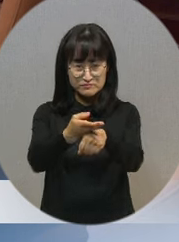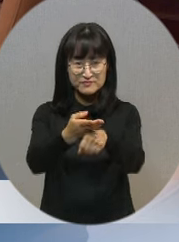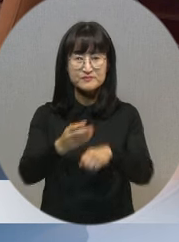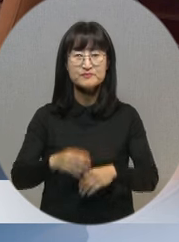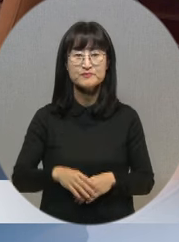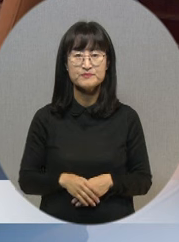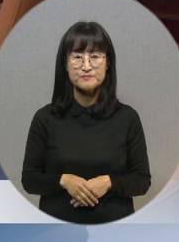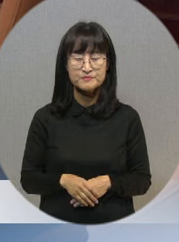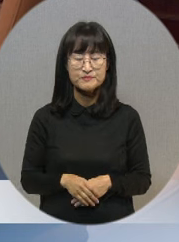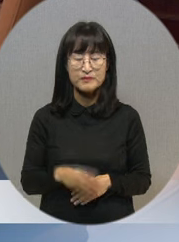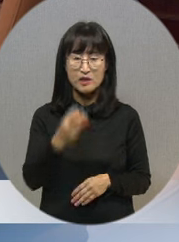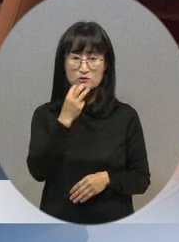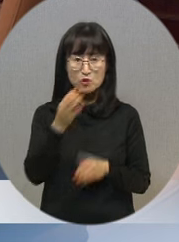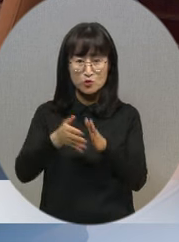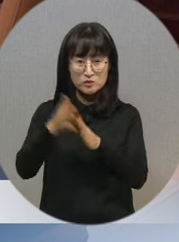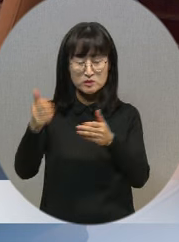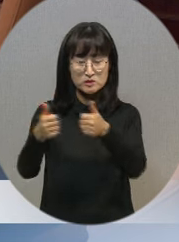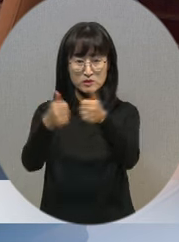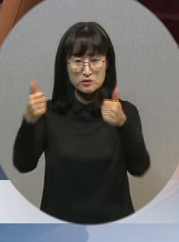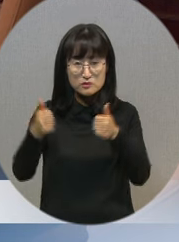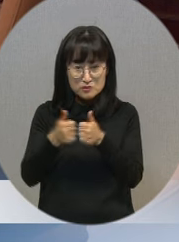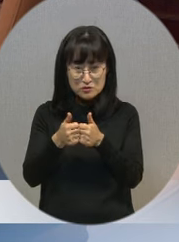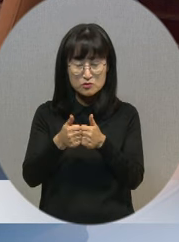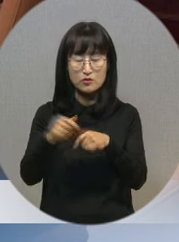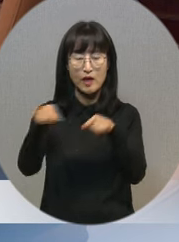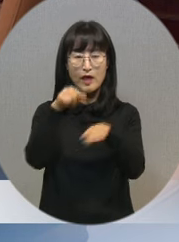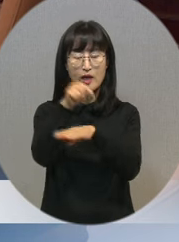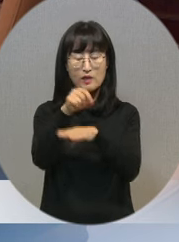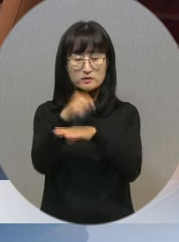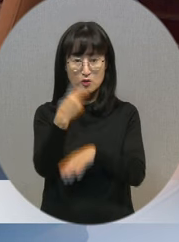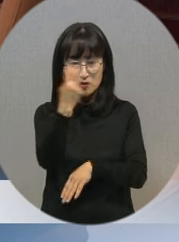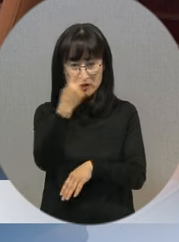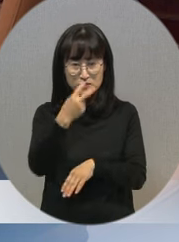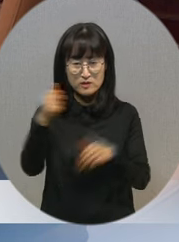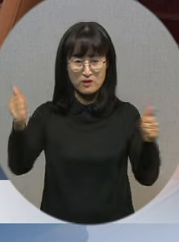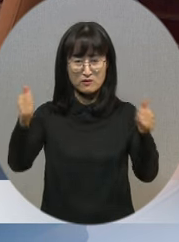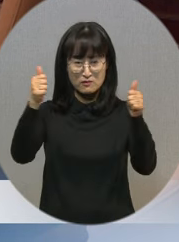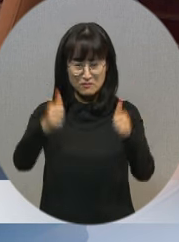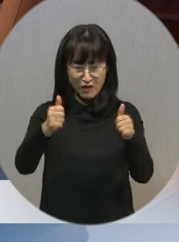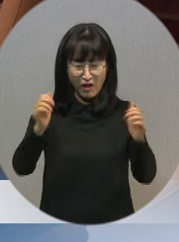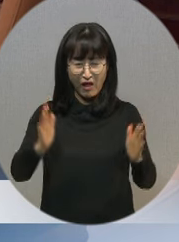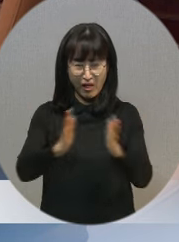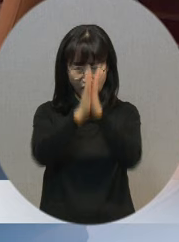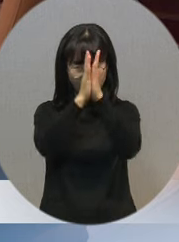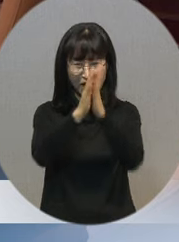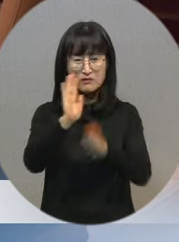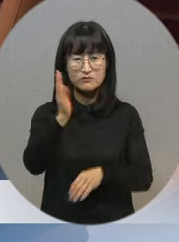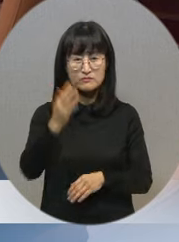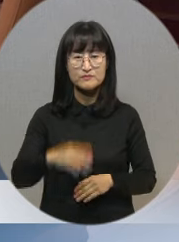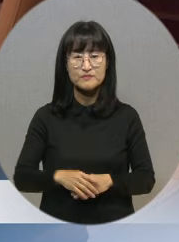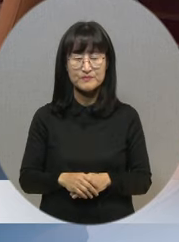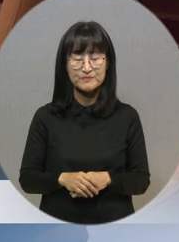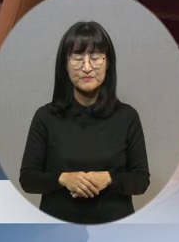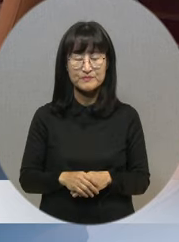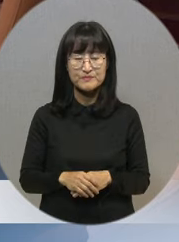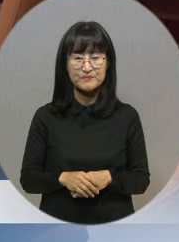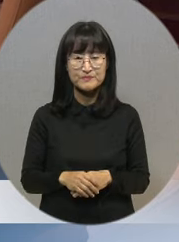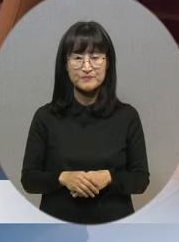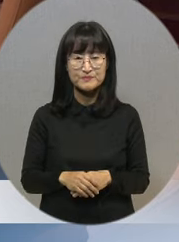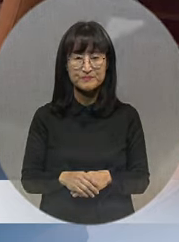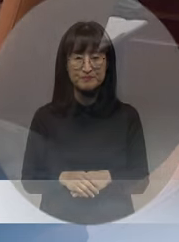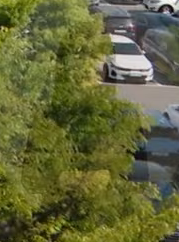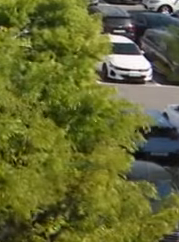흘렀는데요 서울시 의외 행정 사무 감사에서도 양측의 대립은 좁혀지지 않았습니다 박성용